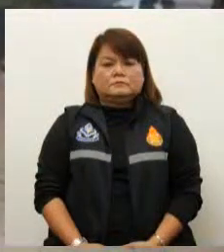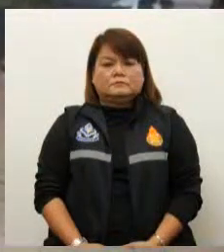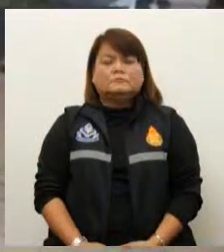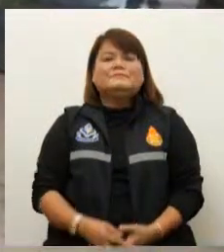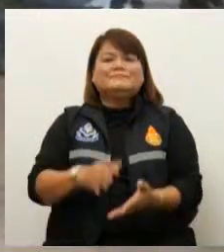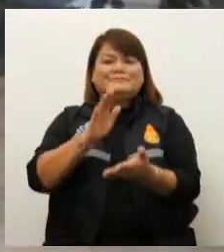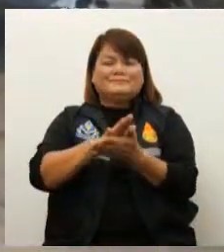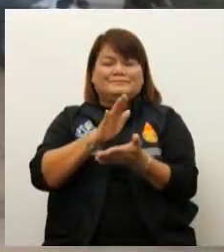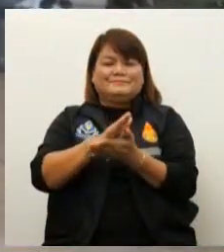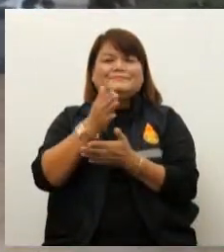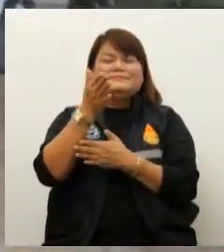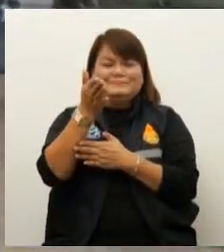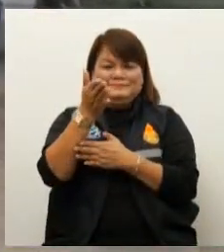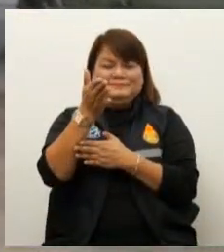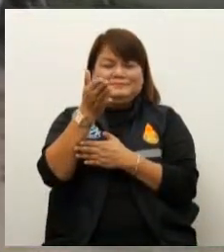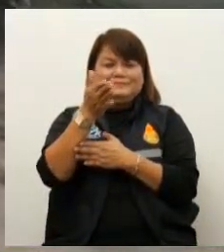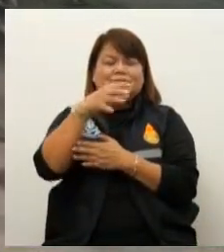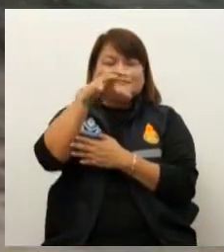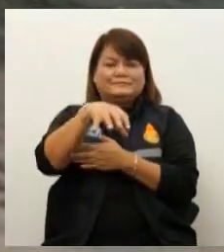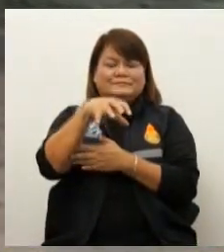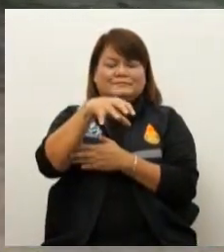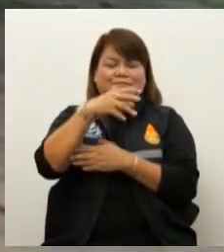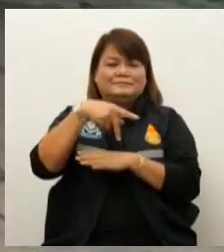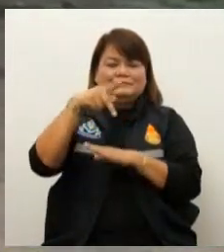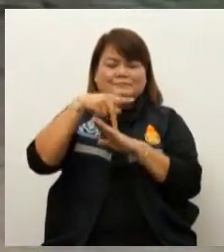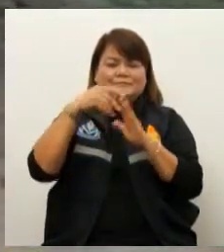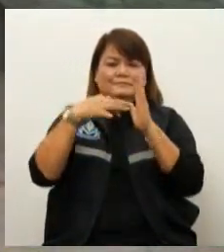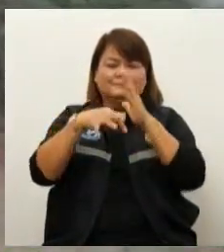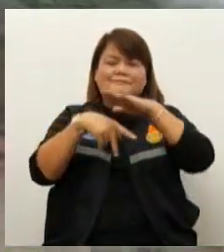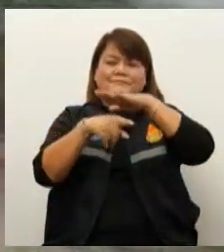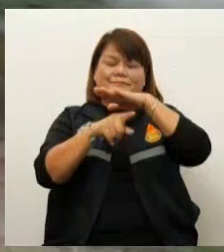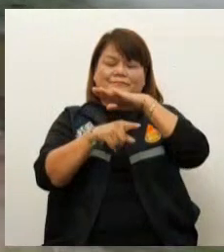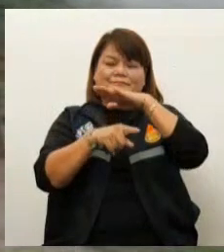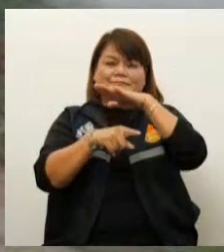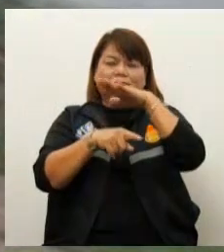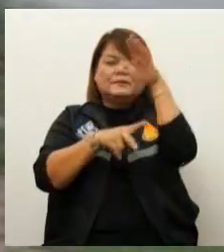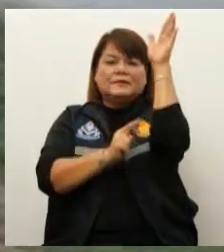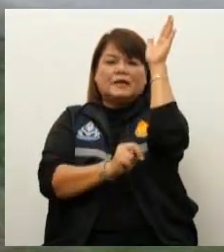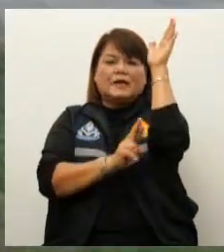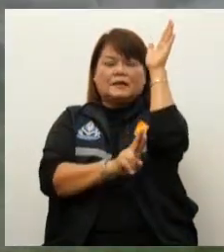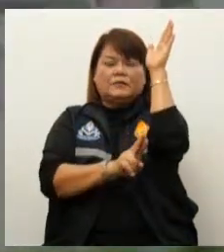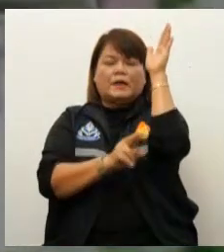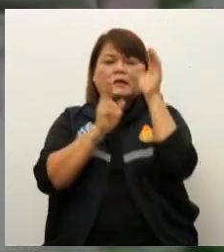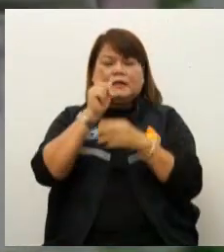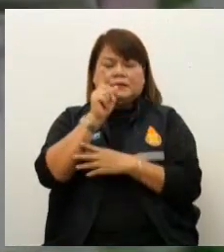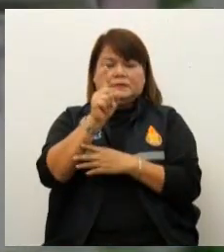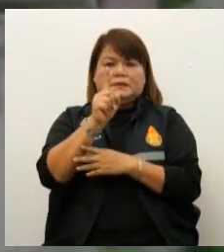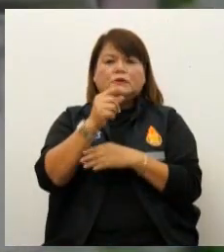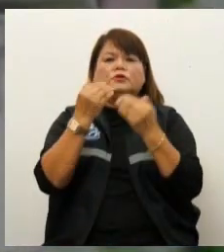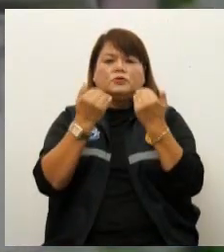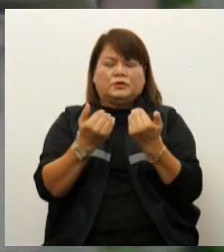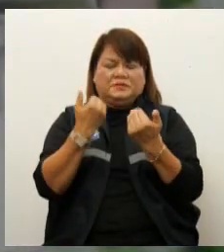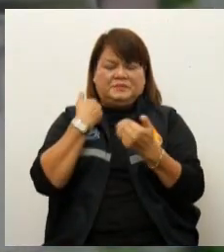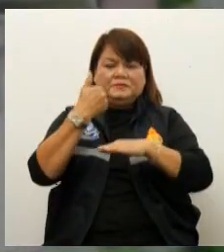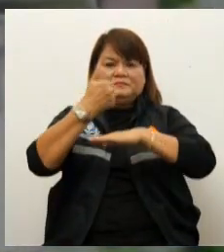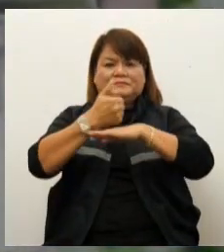รงเรียนบ้านทุ่งคาสังกัดสำนักงานเขตพื้นที่การศึกษาประถมศึกษานราธิวาสเขต1ปัจจุบันมีผู้อำนวย